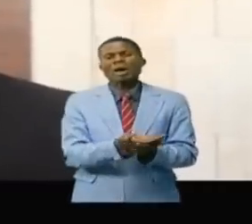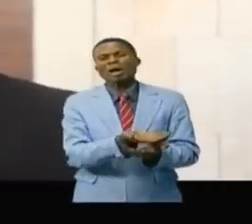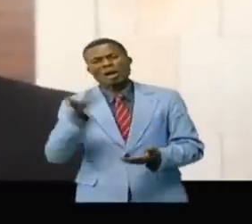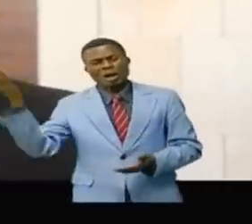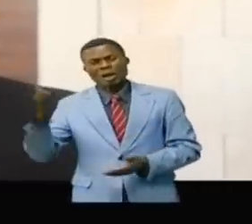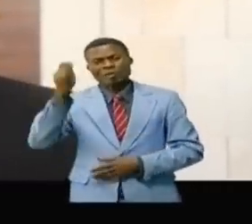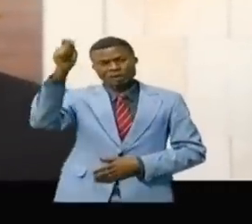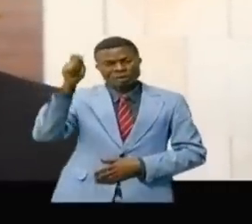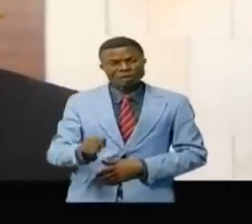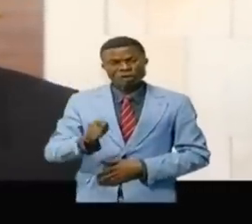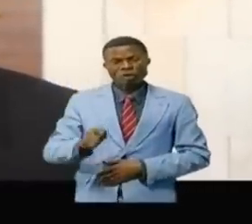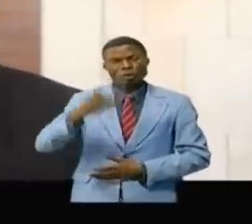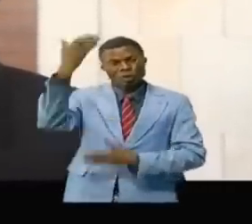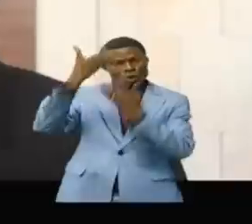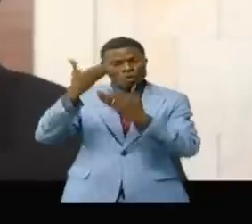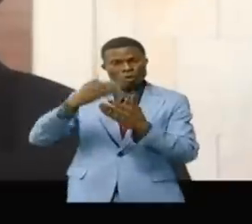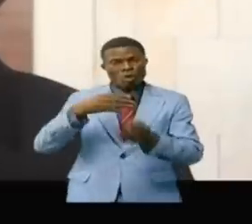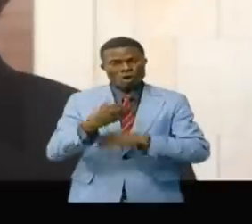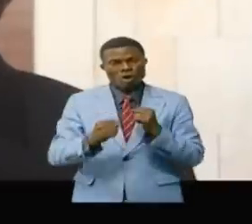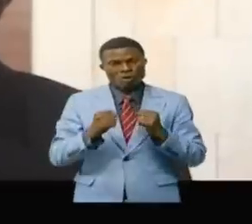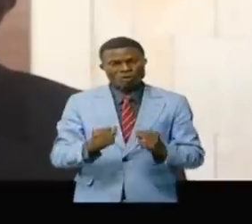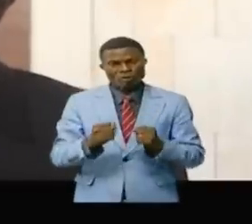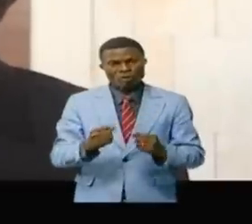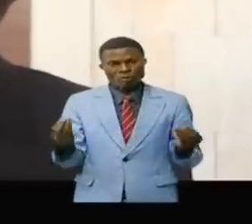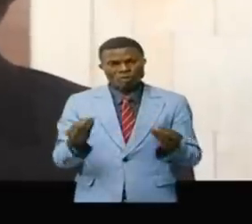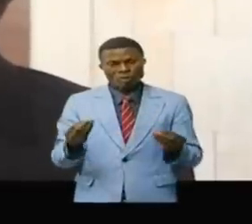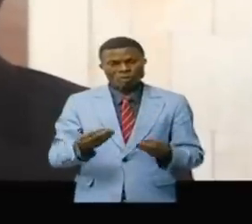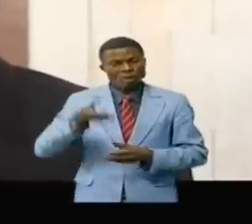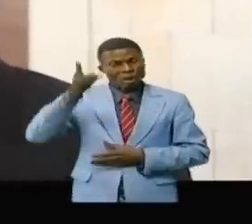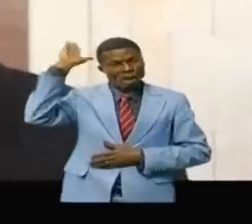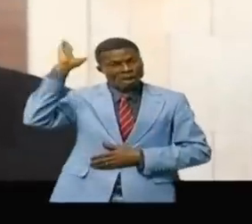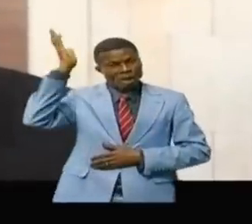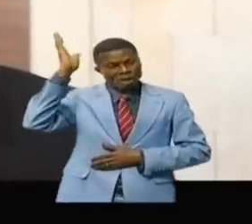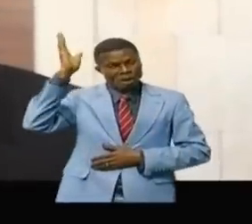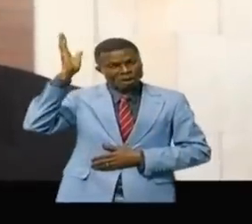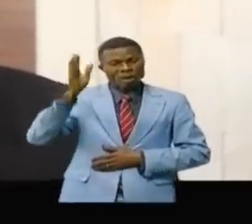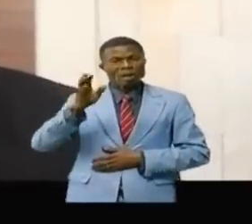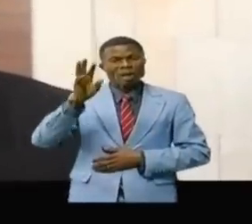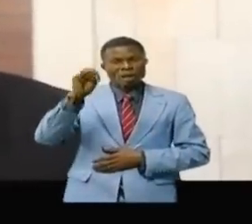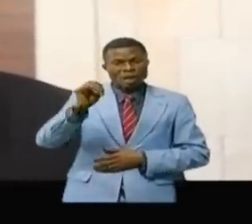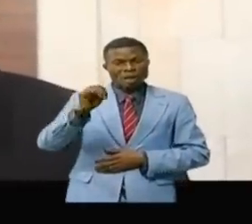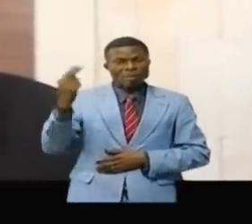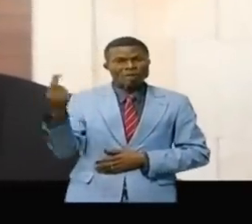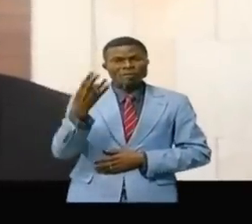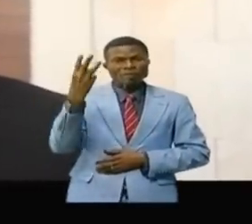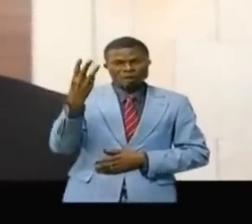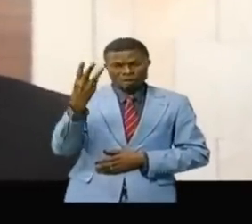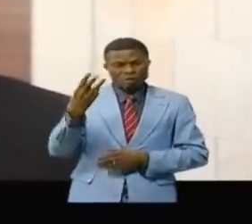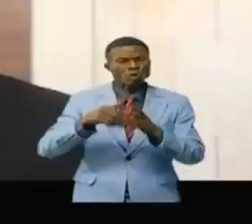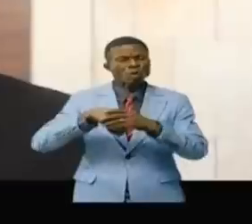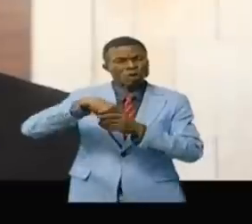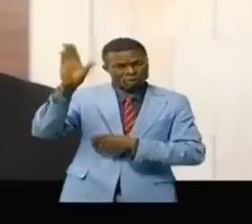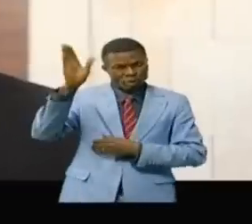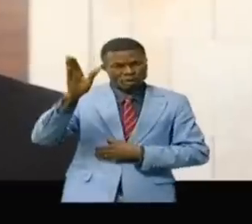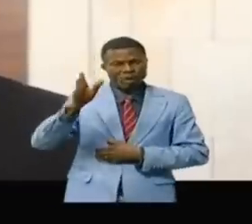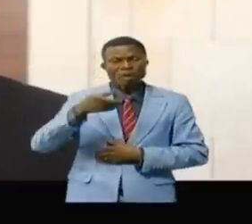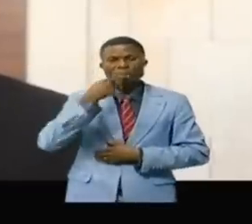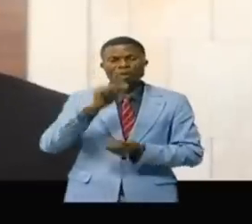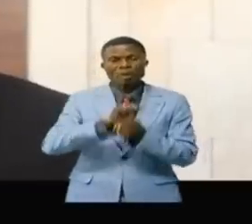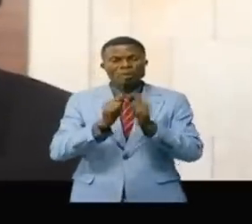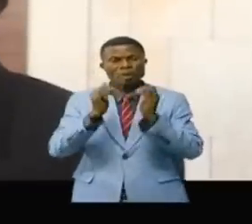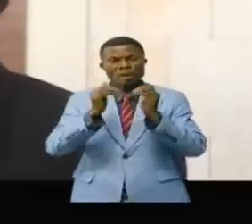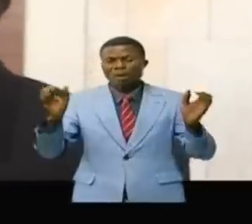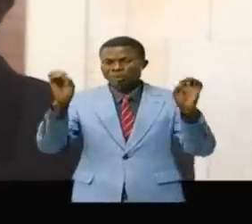et de faire de son mieux que le rebelle de M23 puisse se retirer de Bunagana. Et il a parlé aussi de